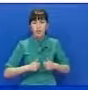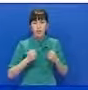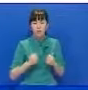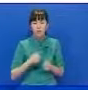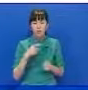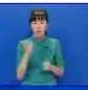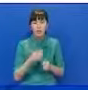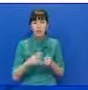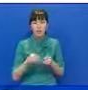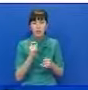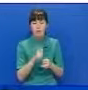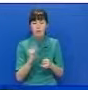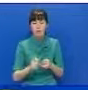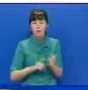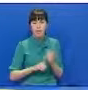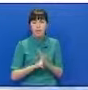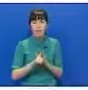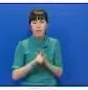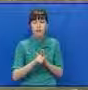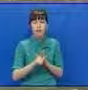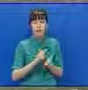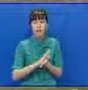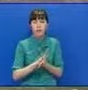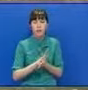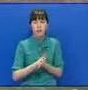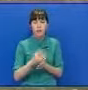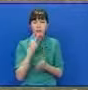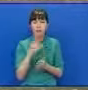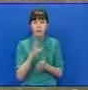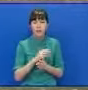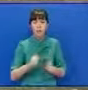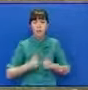жергілікті тұрғындар да бастауларды тазартып, бұлақ көзін ашуды белсенділік танытып келеді.